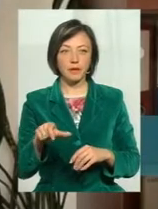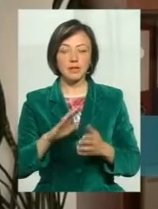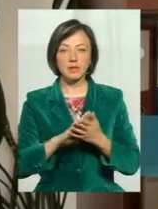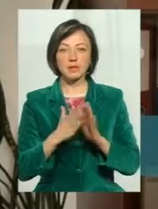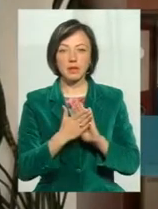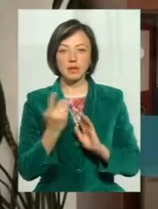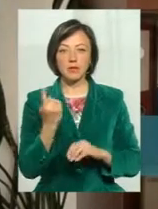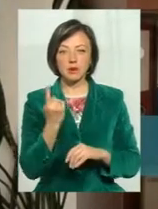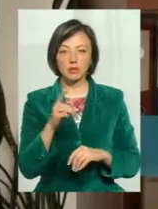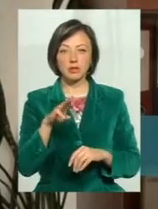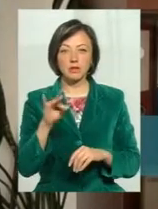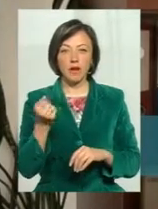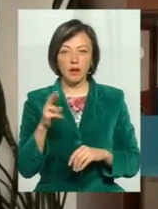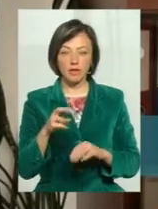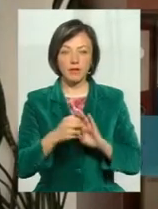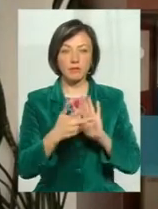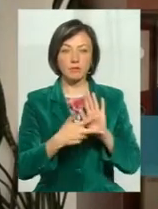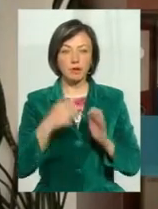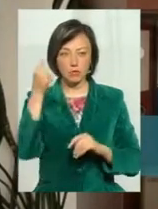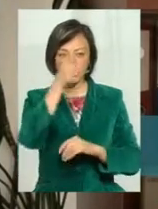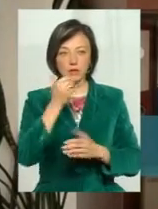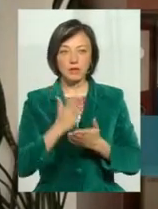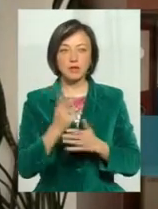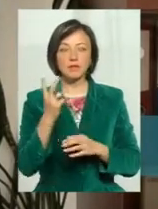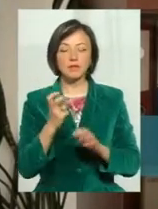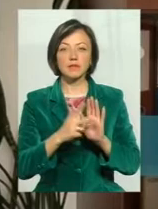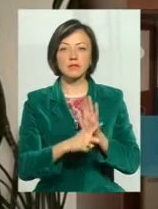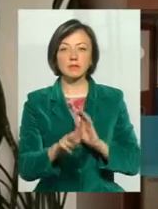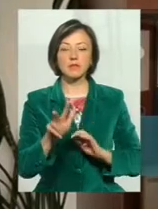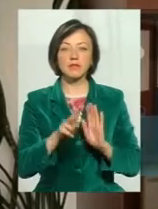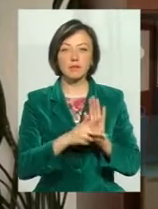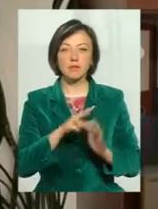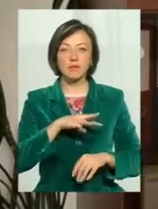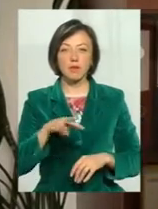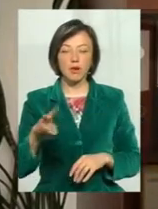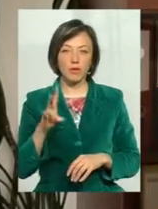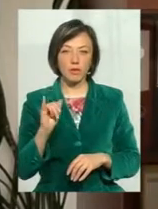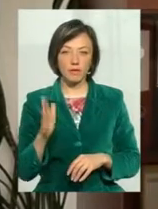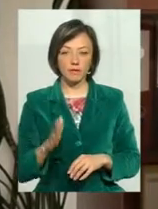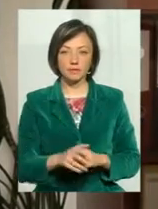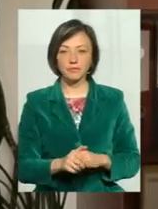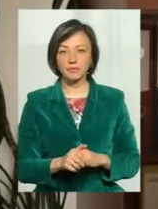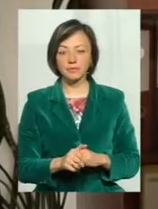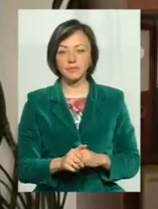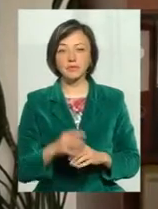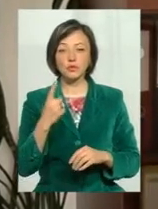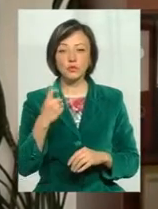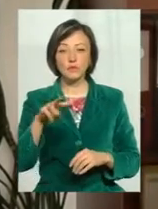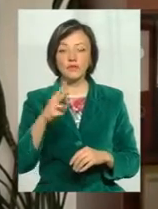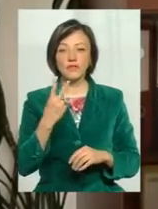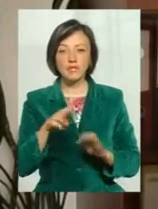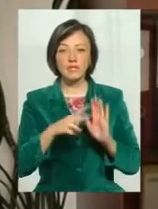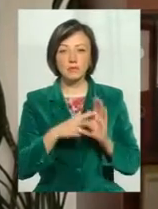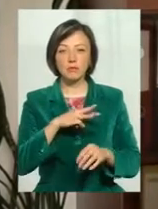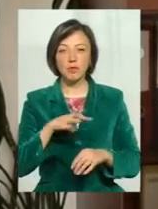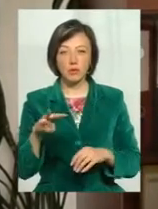станом на 1 травня 2018 року становить 288 мільйонів. І з них 127